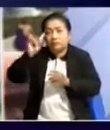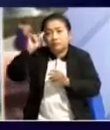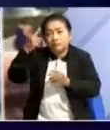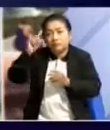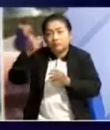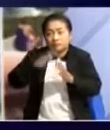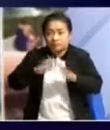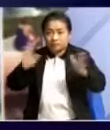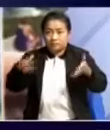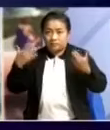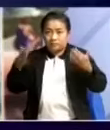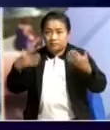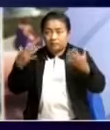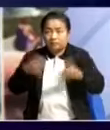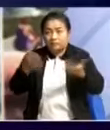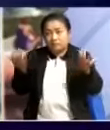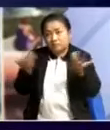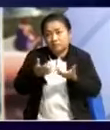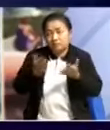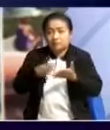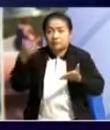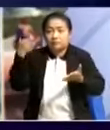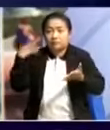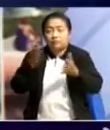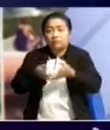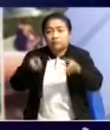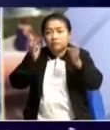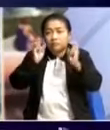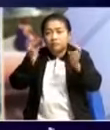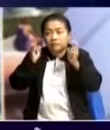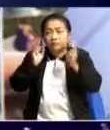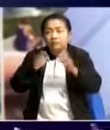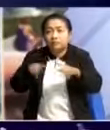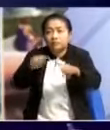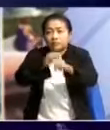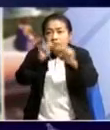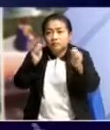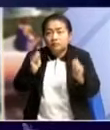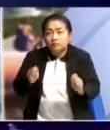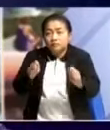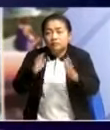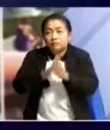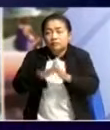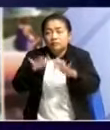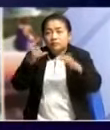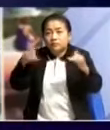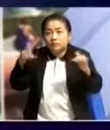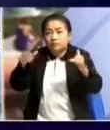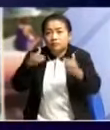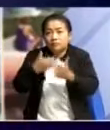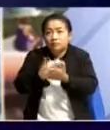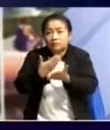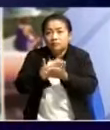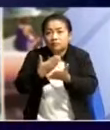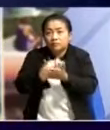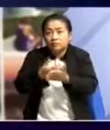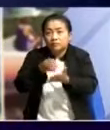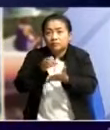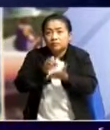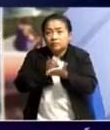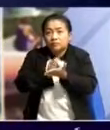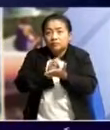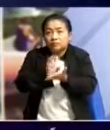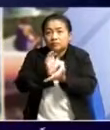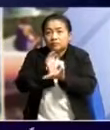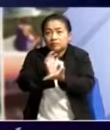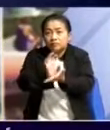ว่าวันนี้เลยในเรื่องของโต๊ะแชร์เท ้ าแชร์ที่มีการโกงเงินกันไปเนี่ยนะคะมีผู้เสียหายเนี่ยรวมตัว